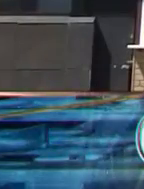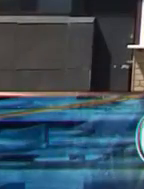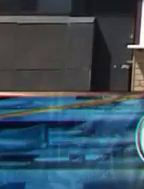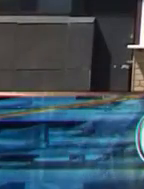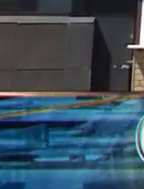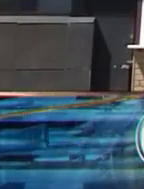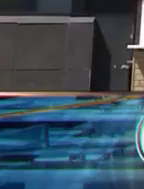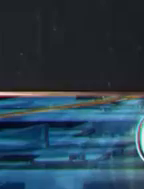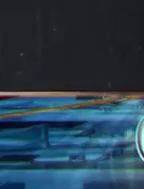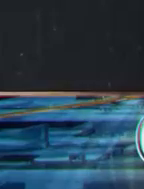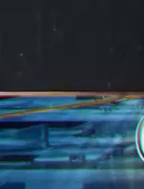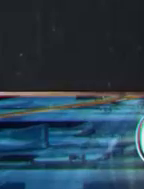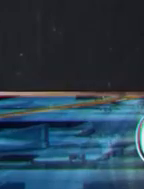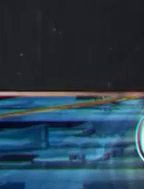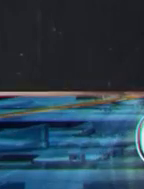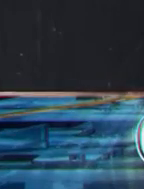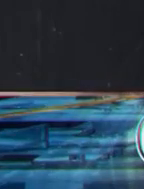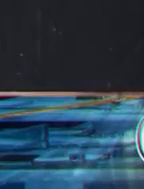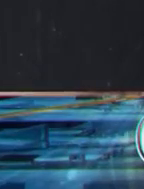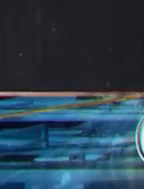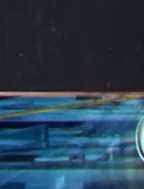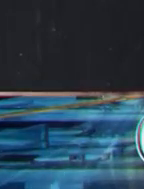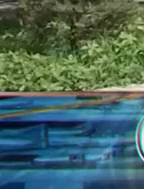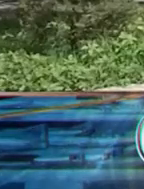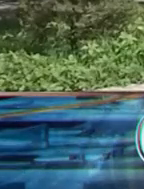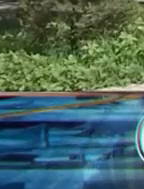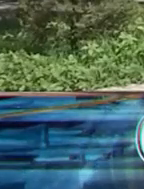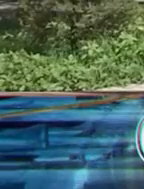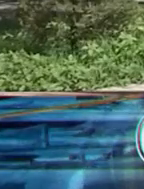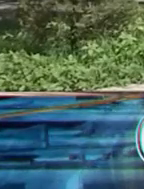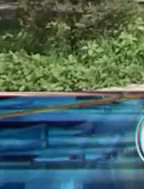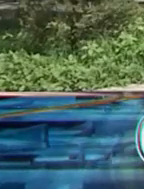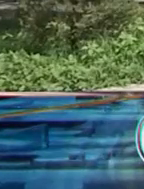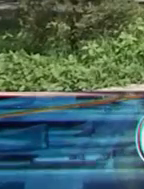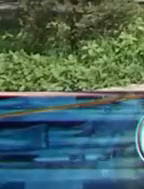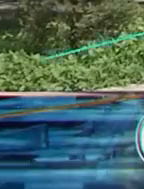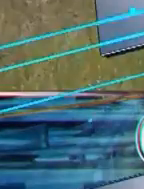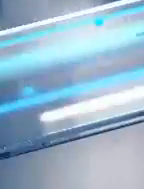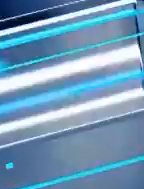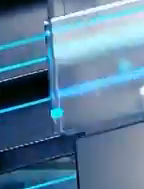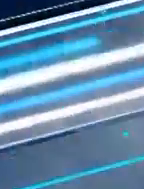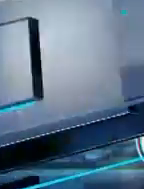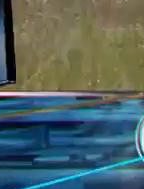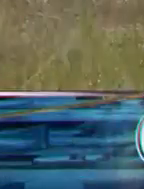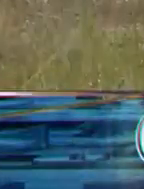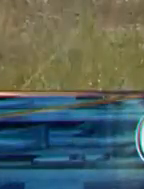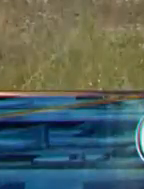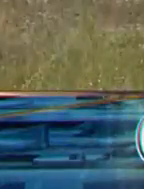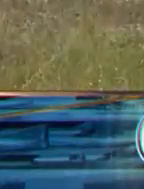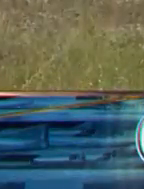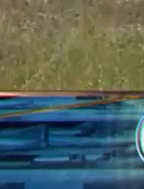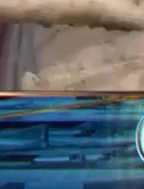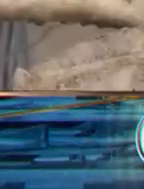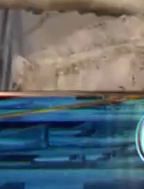Курбан-айт пройдет в режиме локдауна. В Алматинской области на 3 выходных дня объявлен жесткий карантин. Труд на